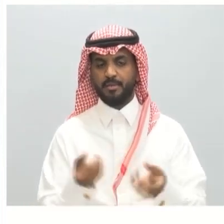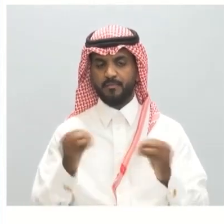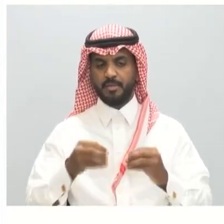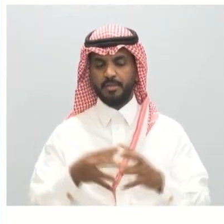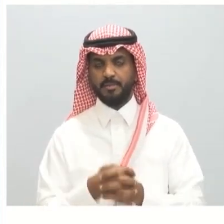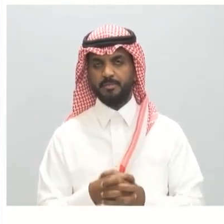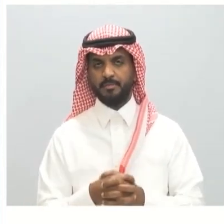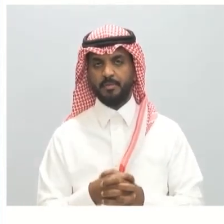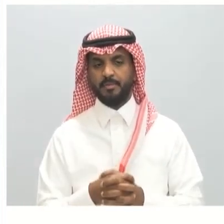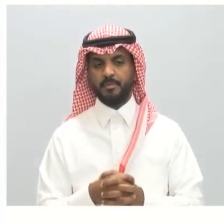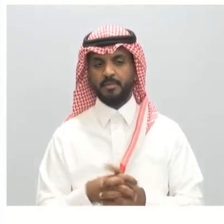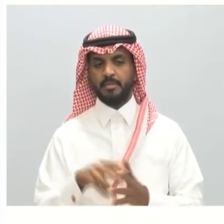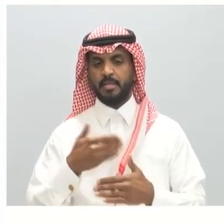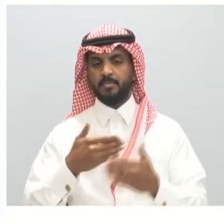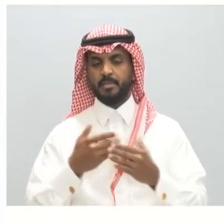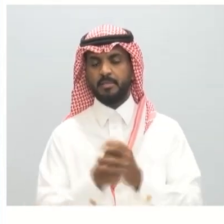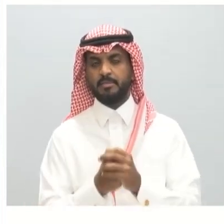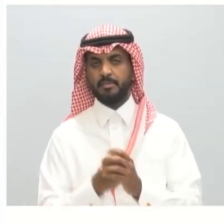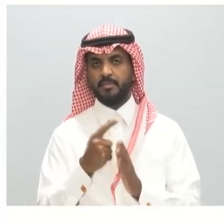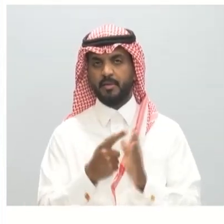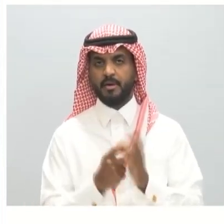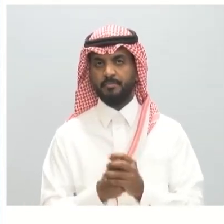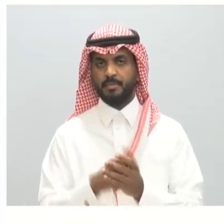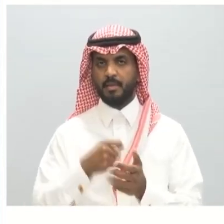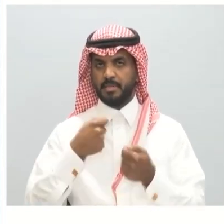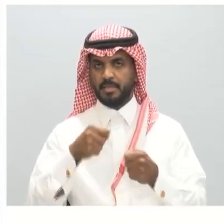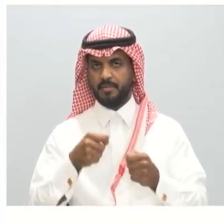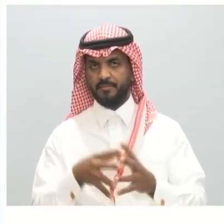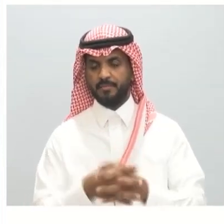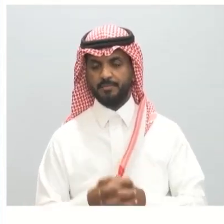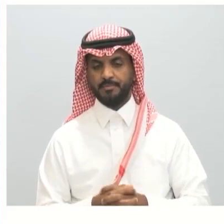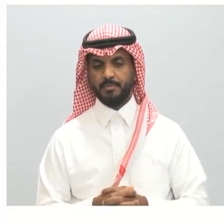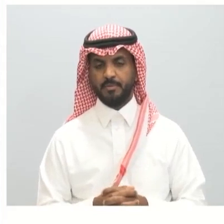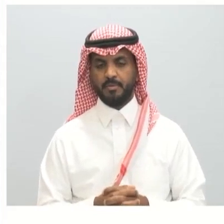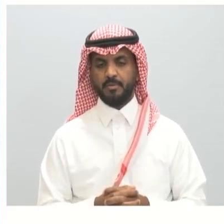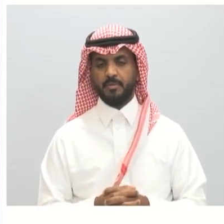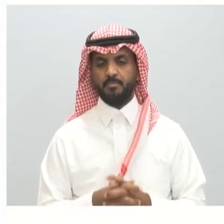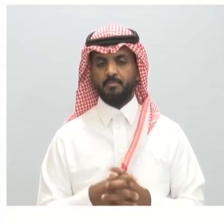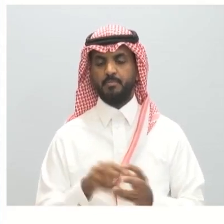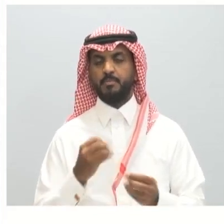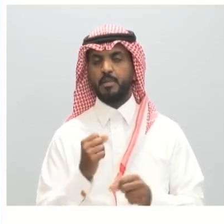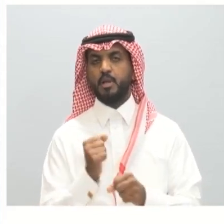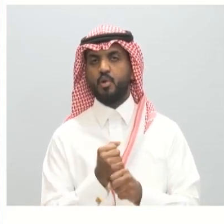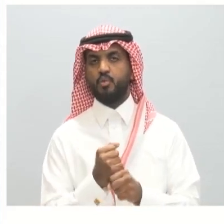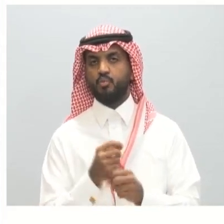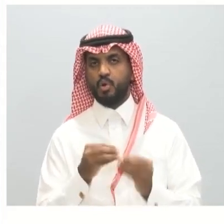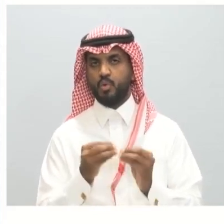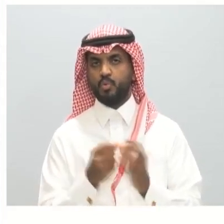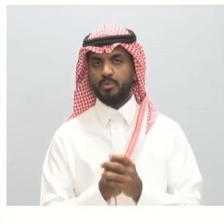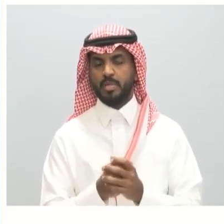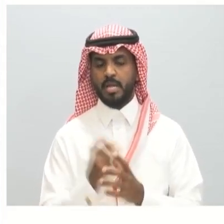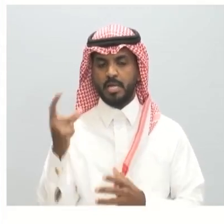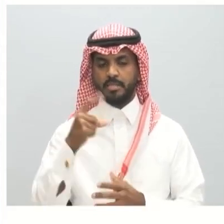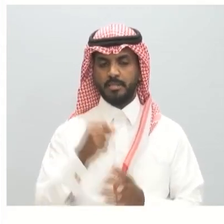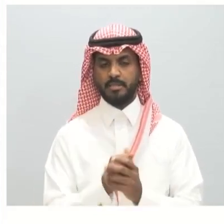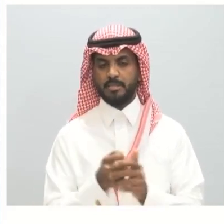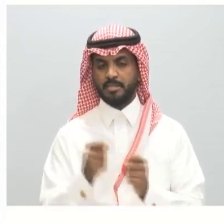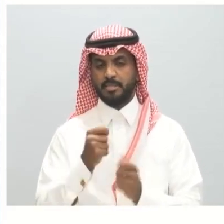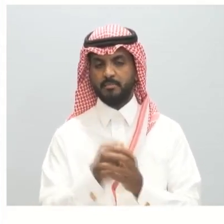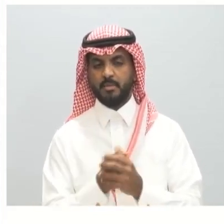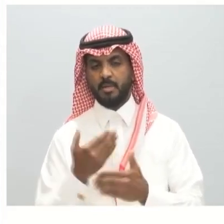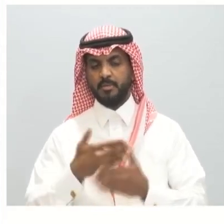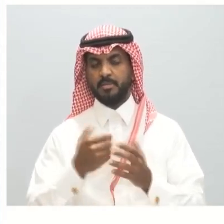اضافيتين من فئه نظام من فئه لبنات نظام الدفع باللون الا زرق والتي سنستخدمها مع